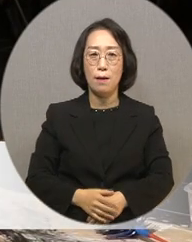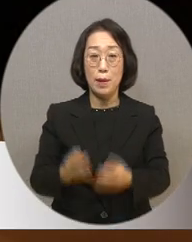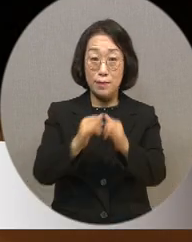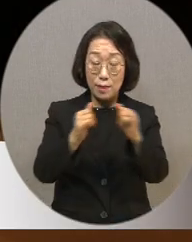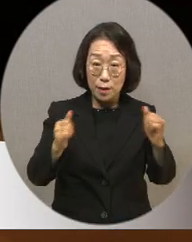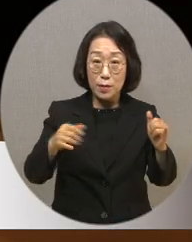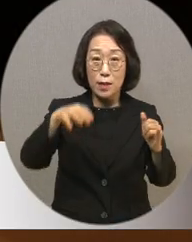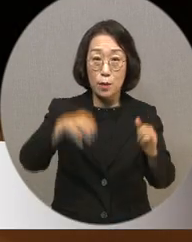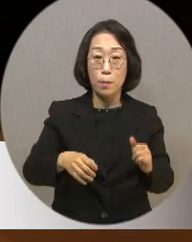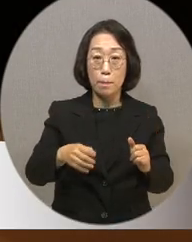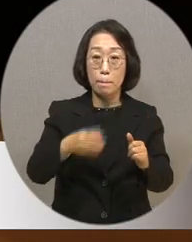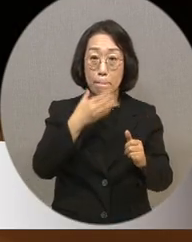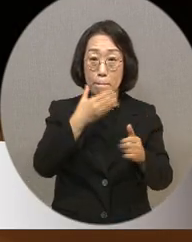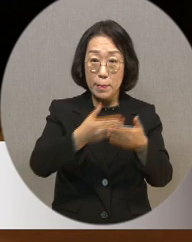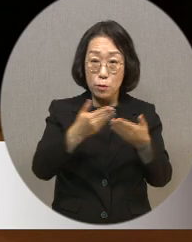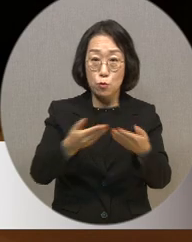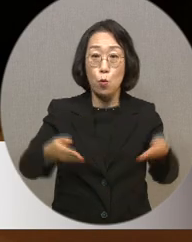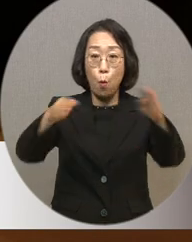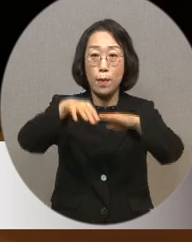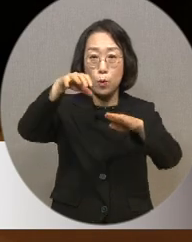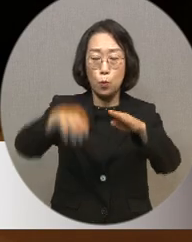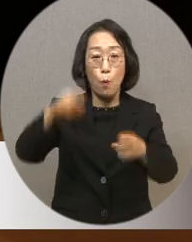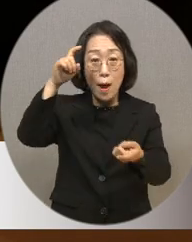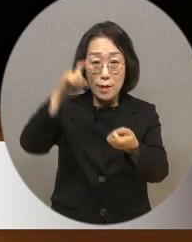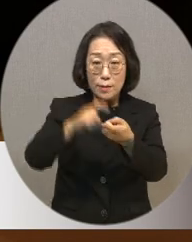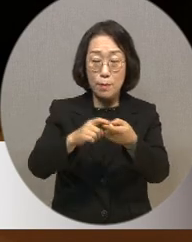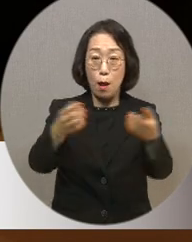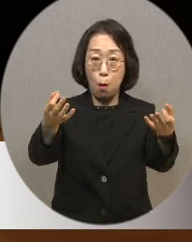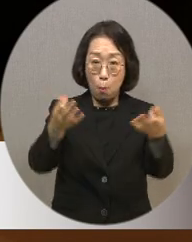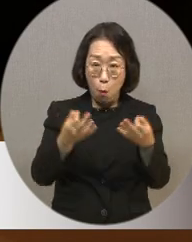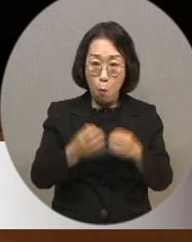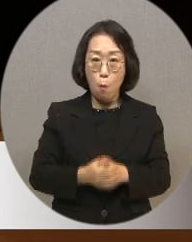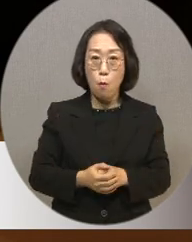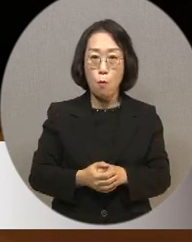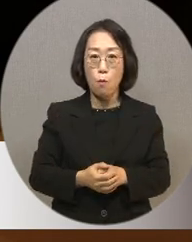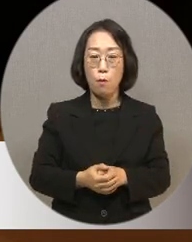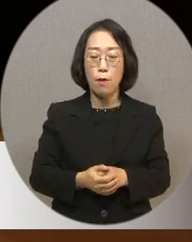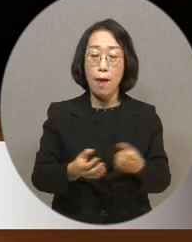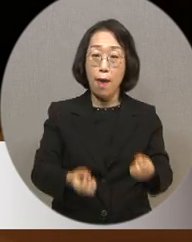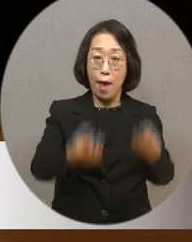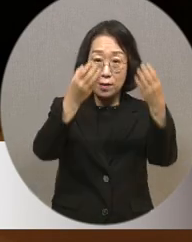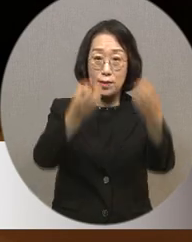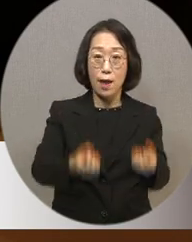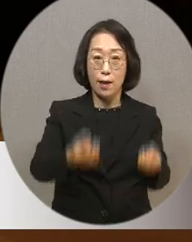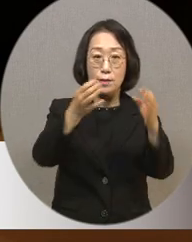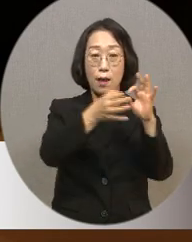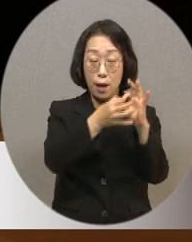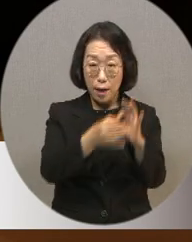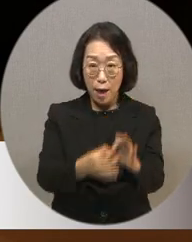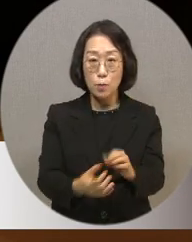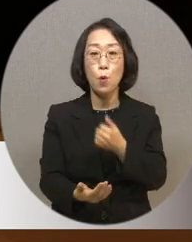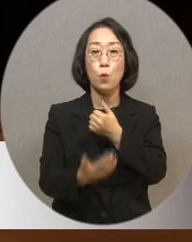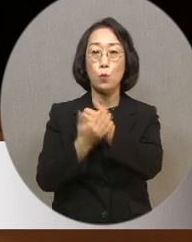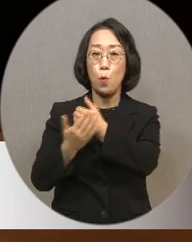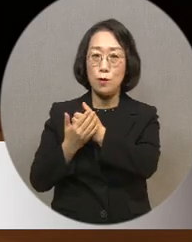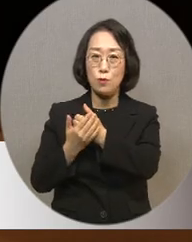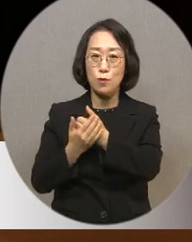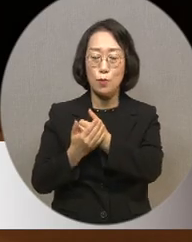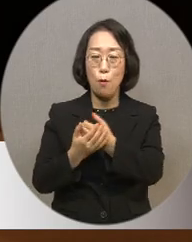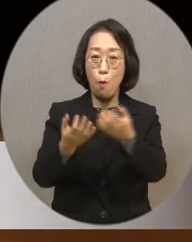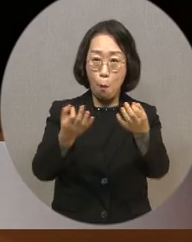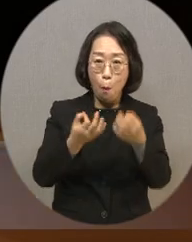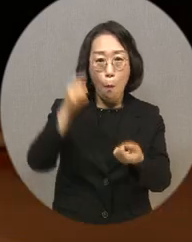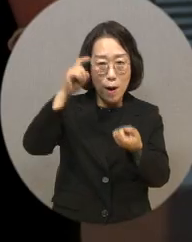분들이 이한 미술관에 관심을 갖고 이런 행사를 계속 후원해 주시고 지켜봐 주시고